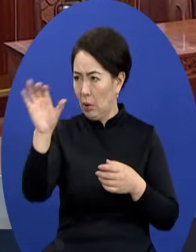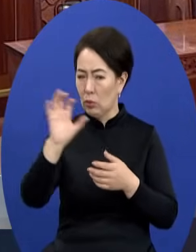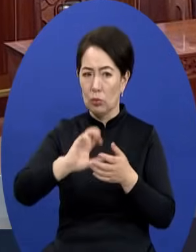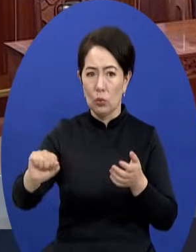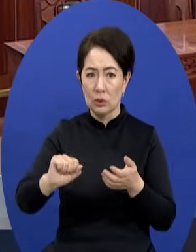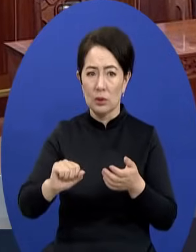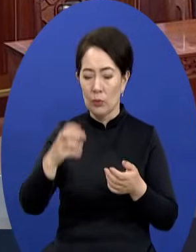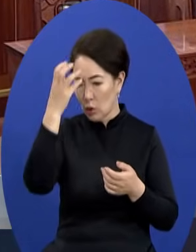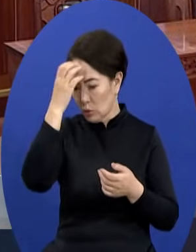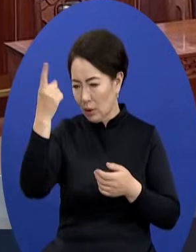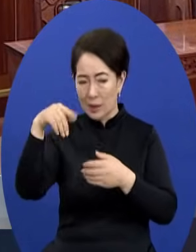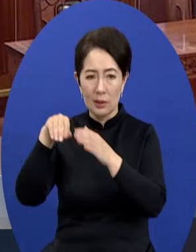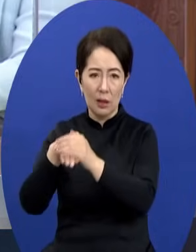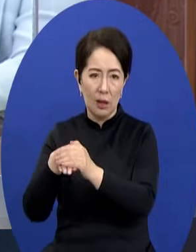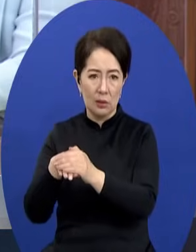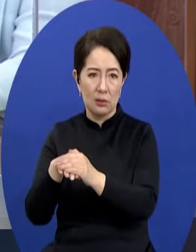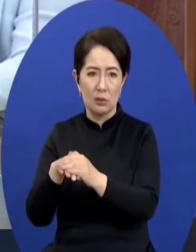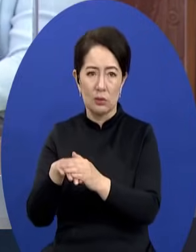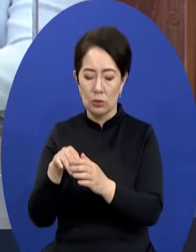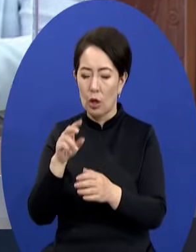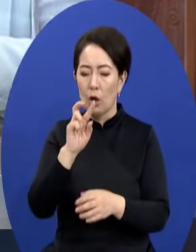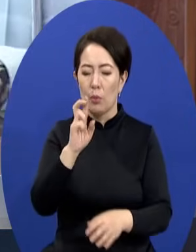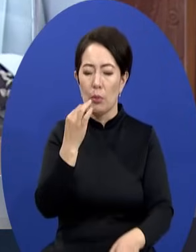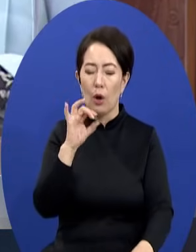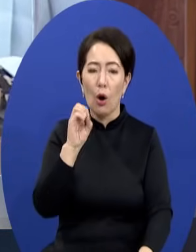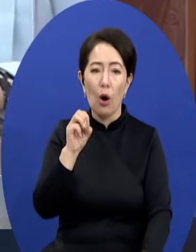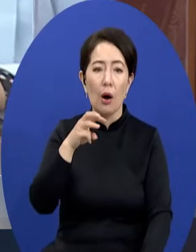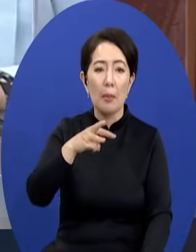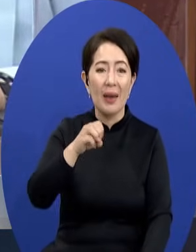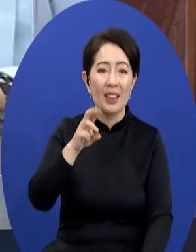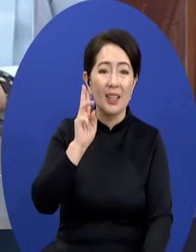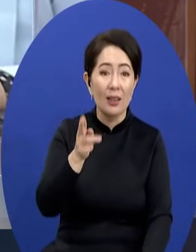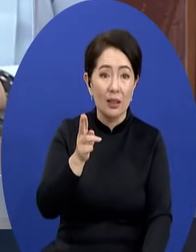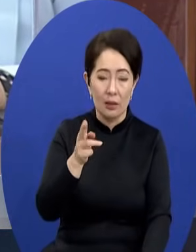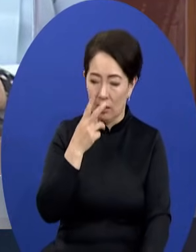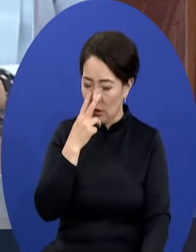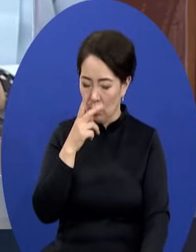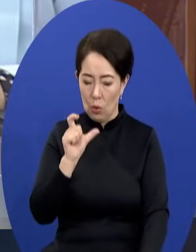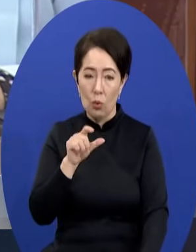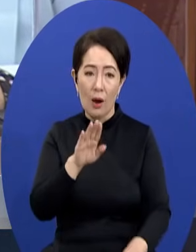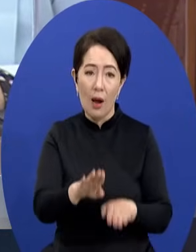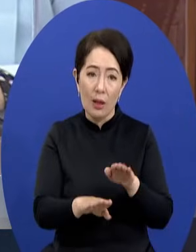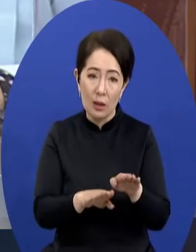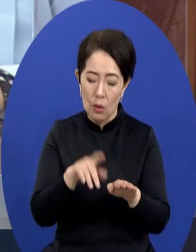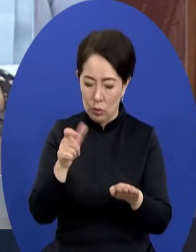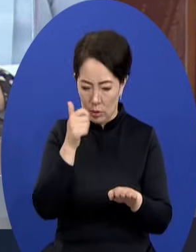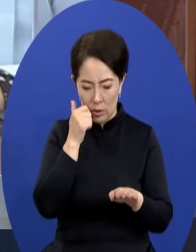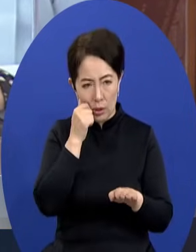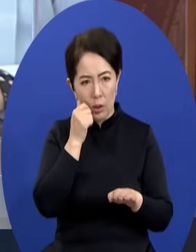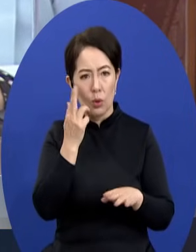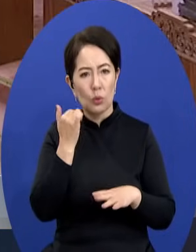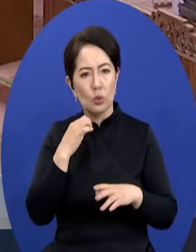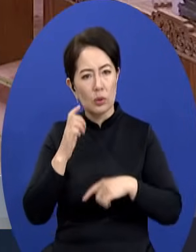зөвхөн төрд хадгалагдах байдлаар зохицуулагдана. Биометрикийг өргөн хүрээгээр авч үзэх ёстой. Жишээ нь хүний алхаа, хүний ерөнхий хэв, цусны хурдц